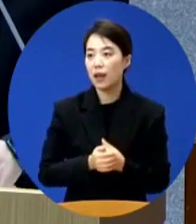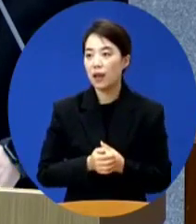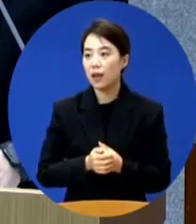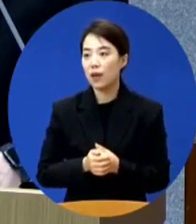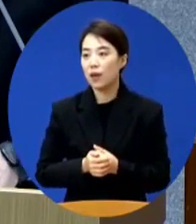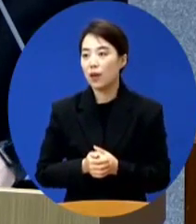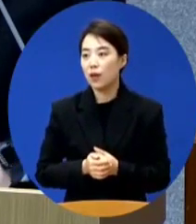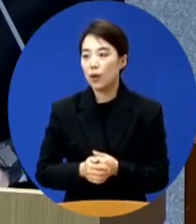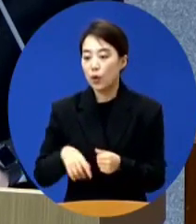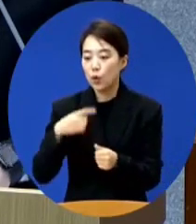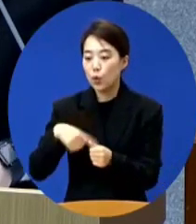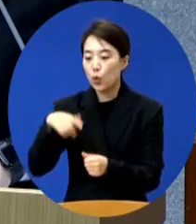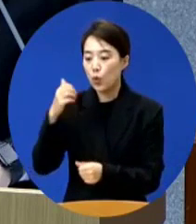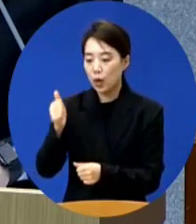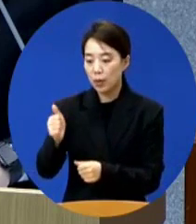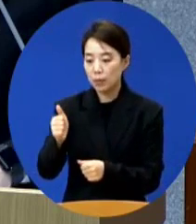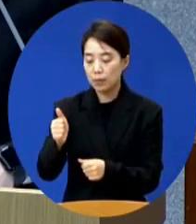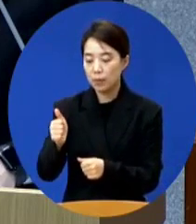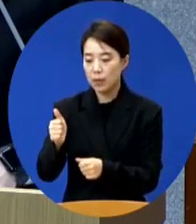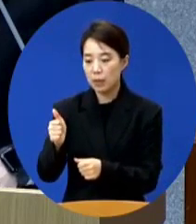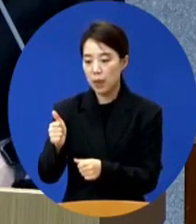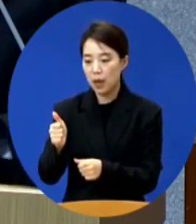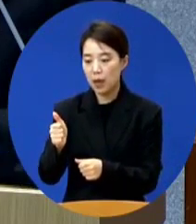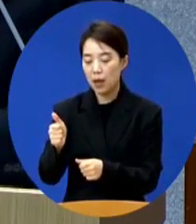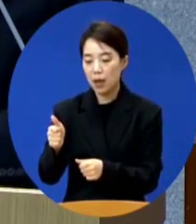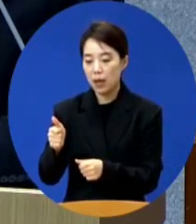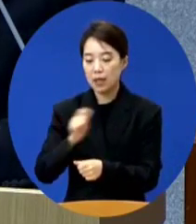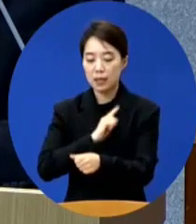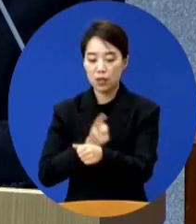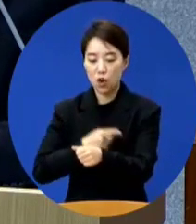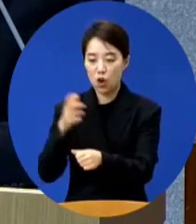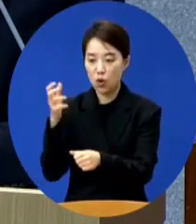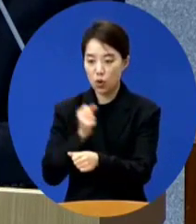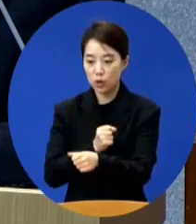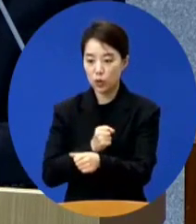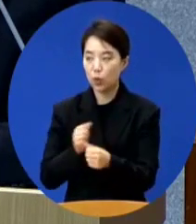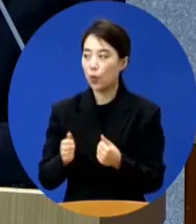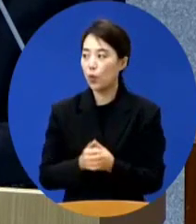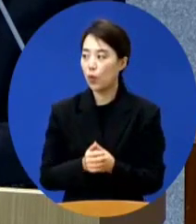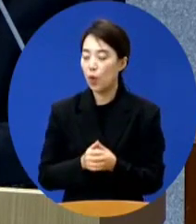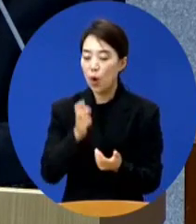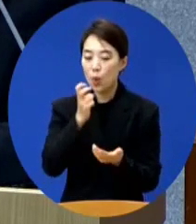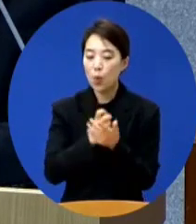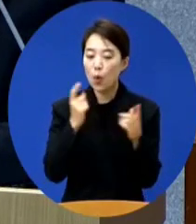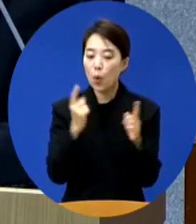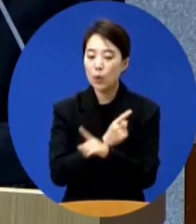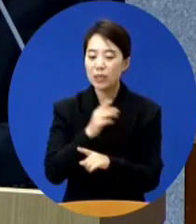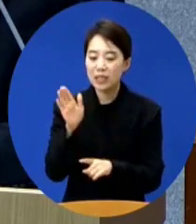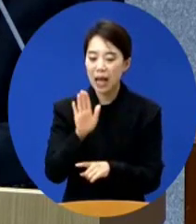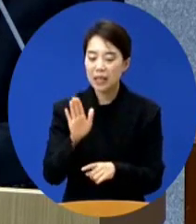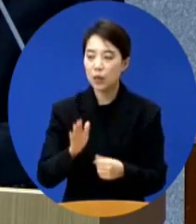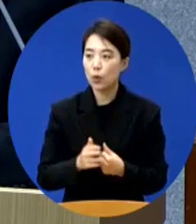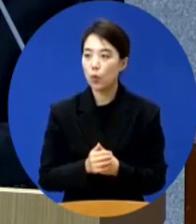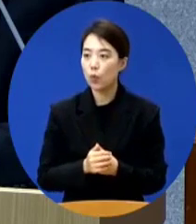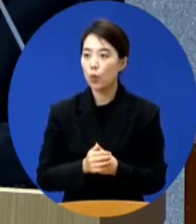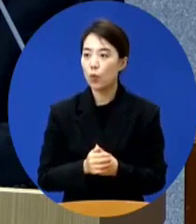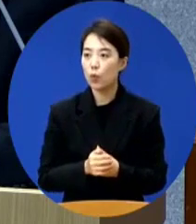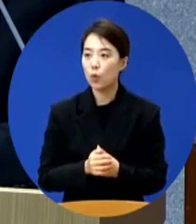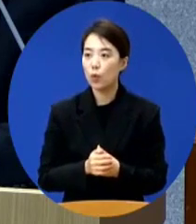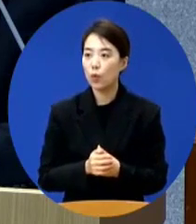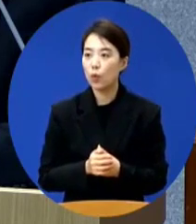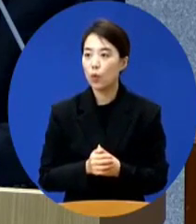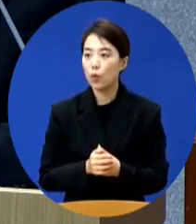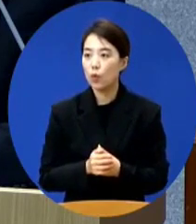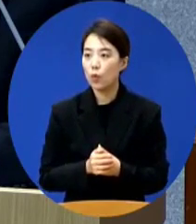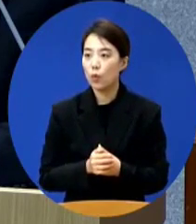교육감님의 넓으신 인맥을 통해서 그 법을 고치는 것도 아니고 그 별표인가요? 네.